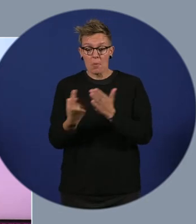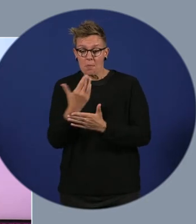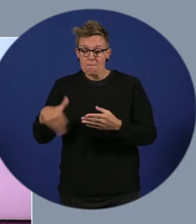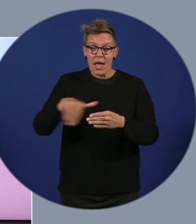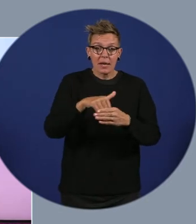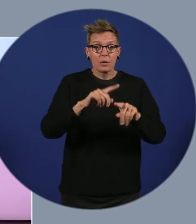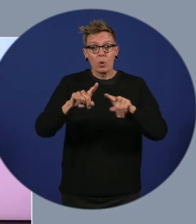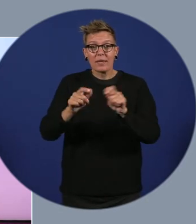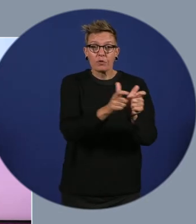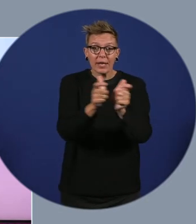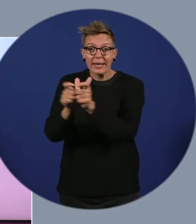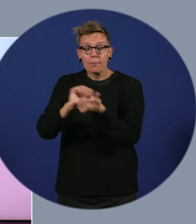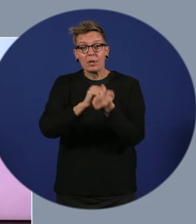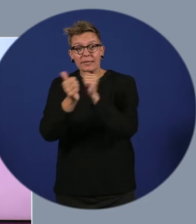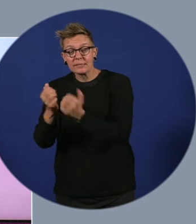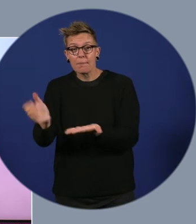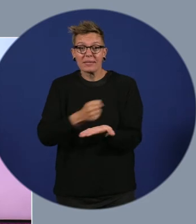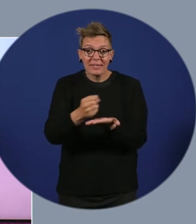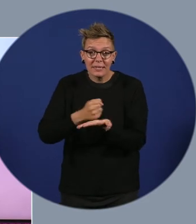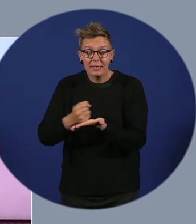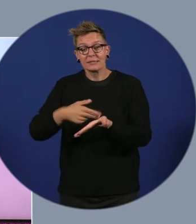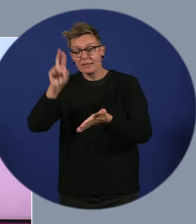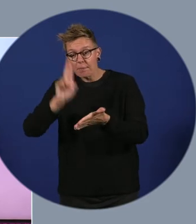politiska partier, skriva på